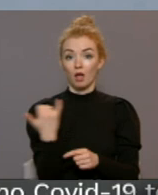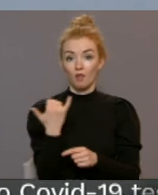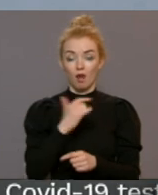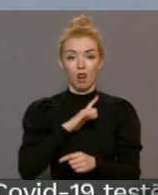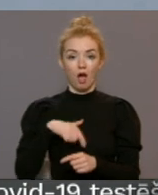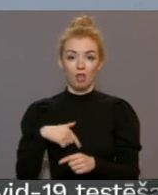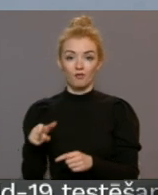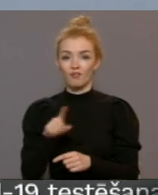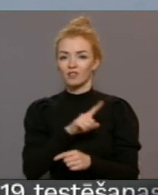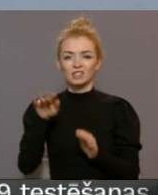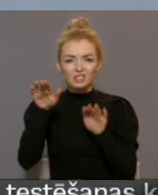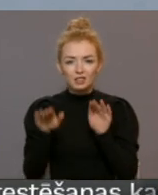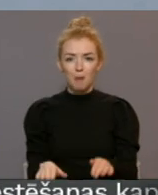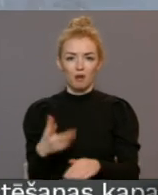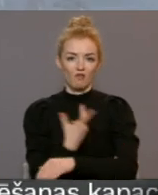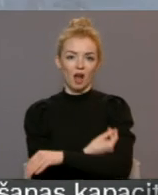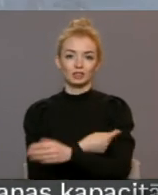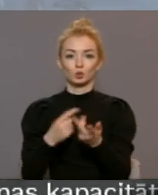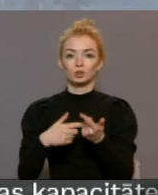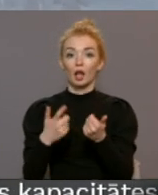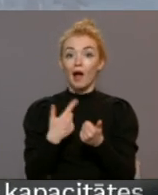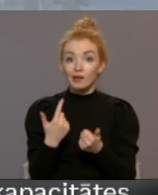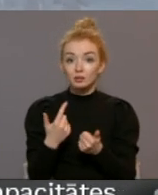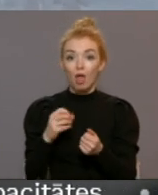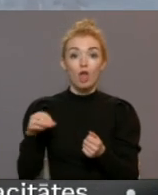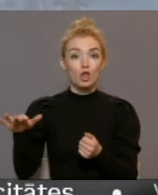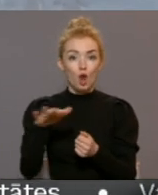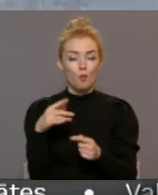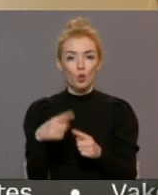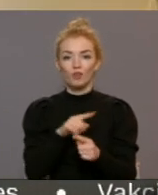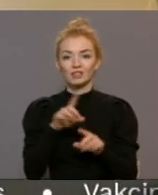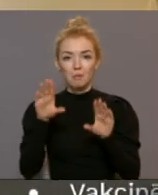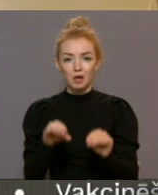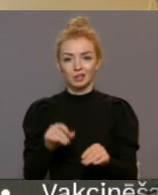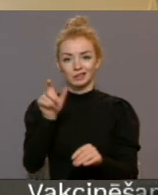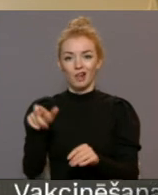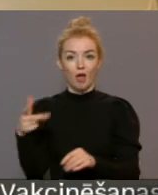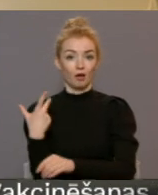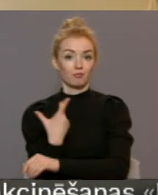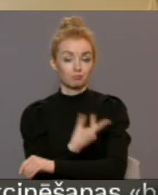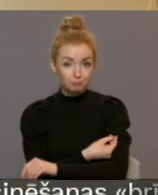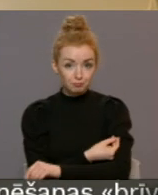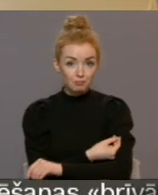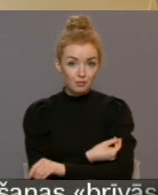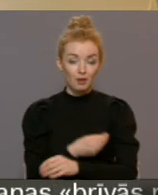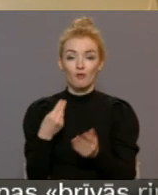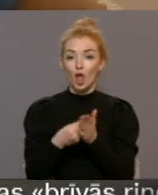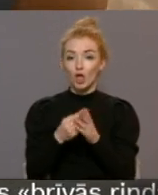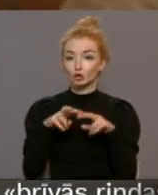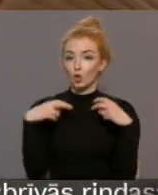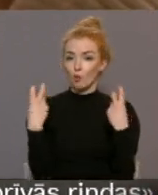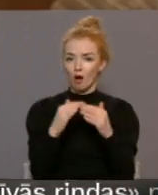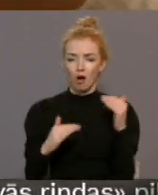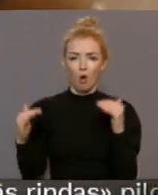Latvijā bija viena no zemākajām vakcīnu pieejamībām Eiropā un zemākais vakcinēto īpatsvars. Izvērtēšanas komisijā darbojas